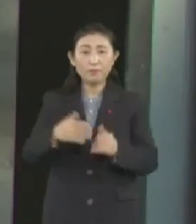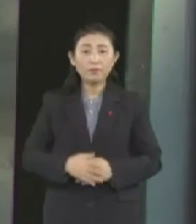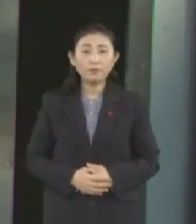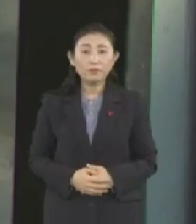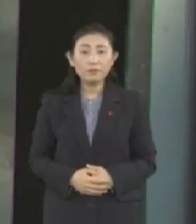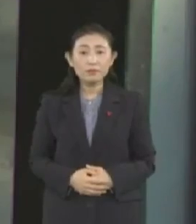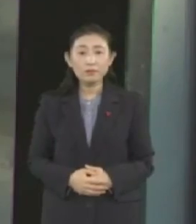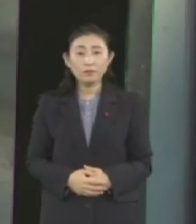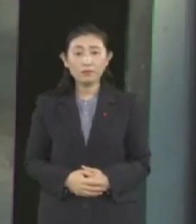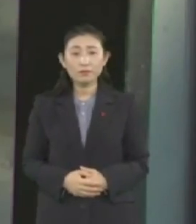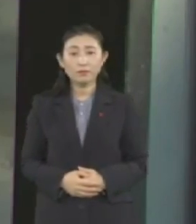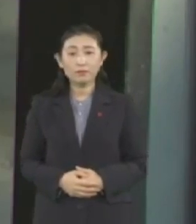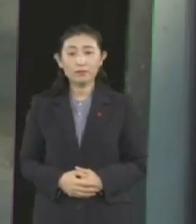들었습니다